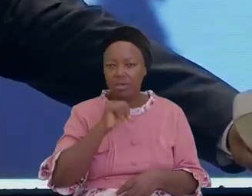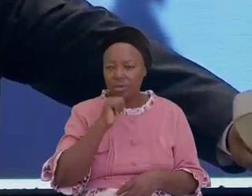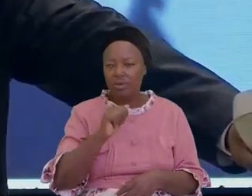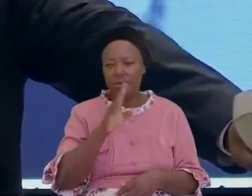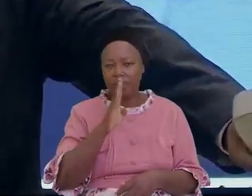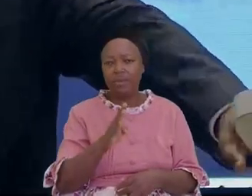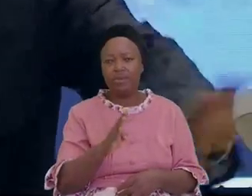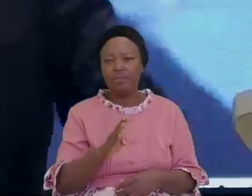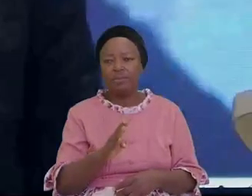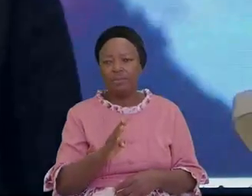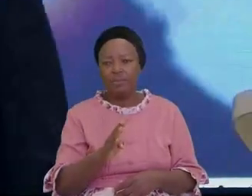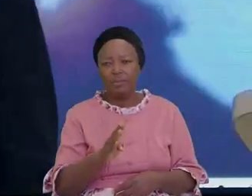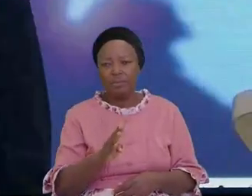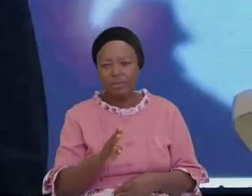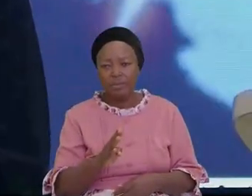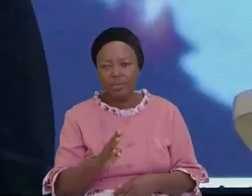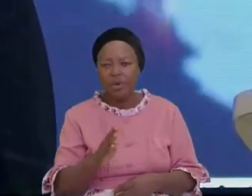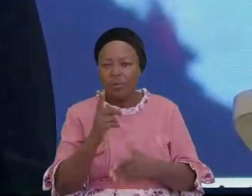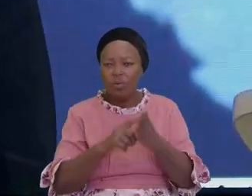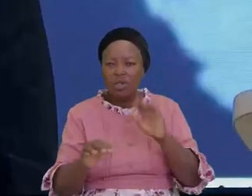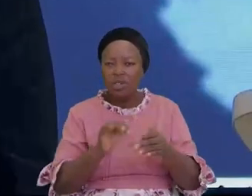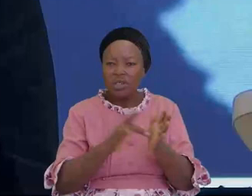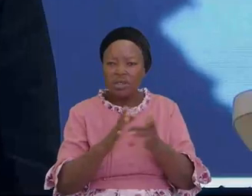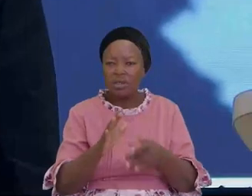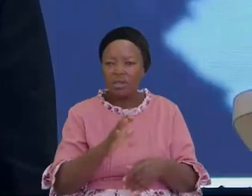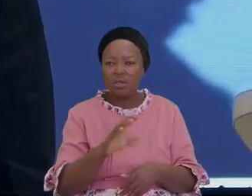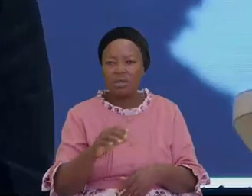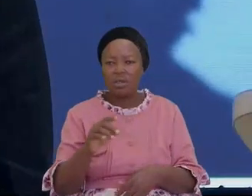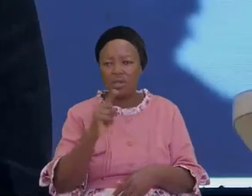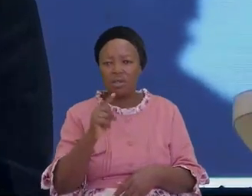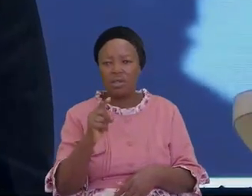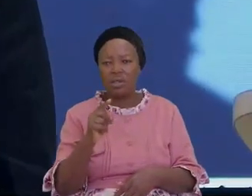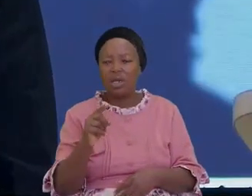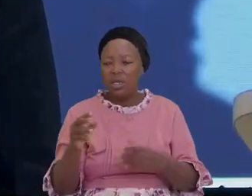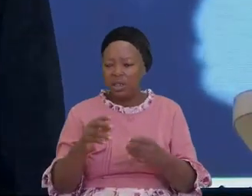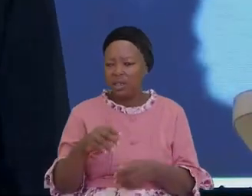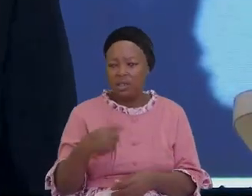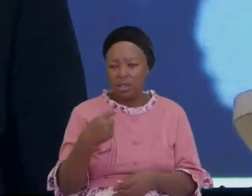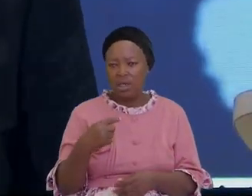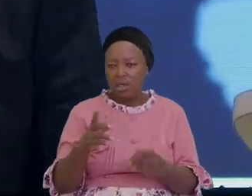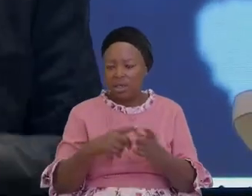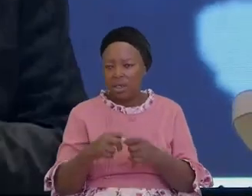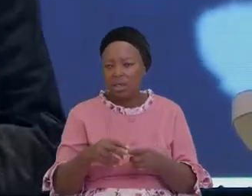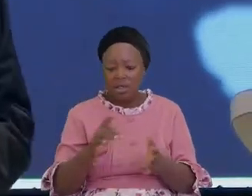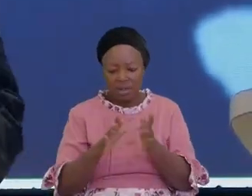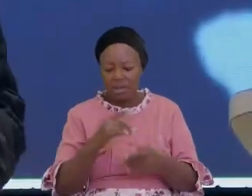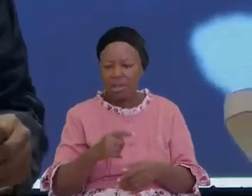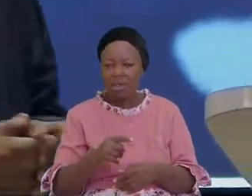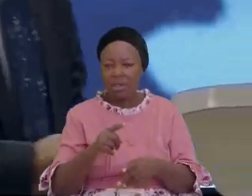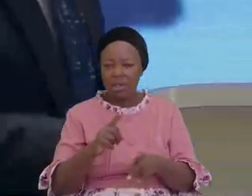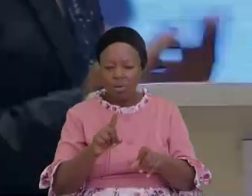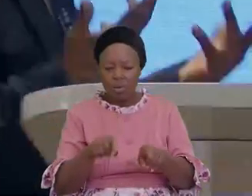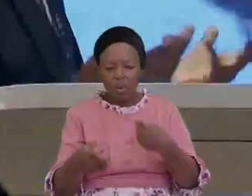pas. Qu'est-ce que Jésus lui a dit? Arrière de moi, Satan!